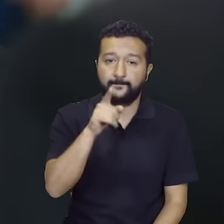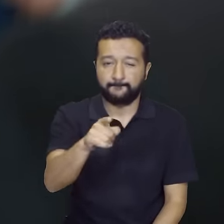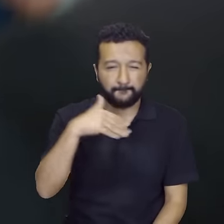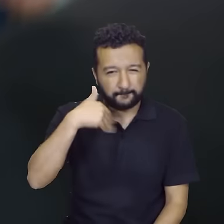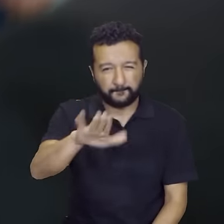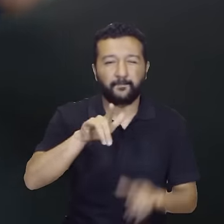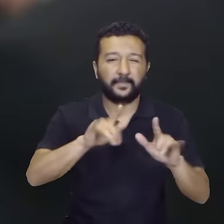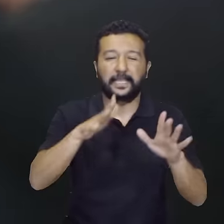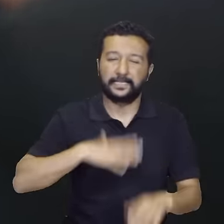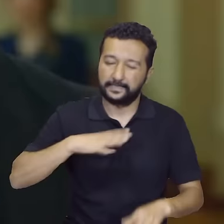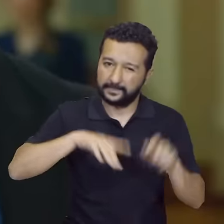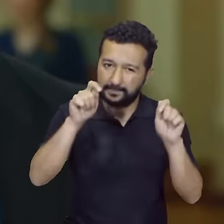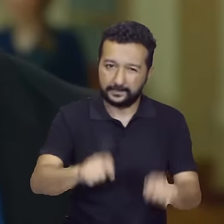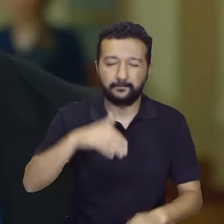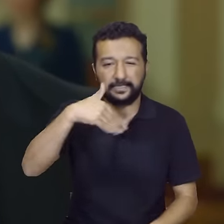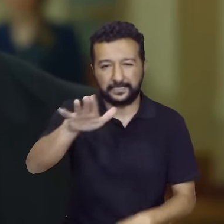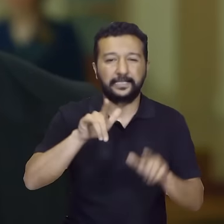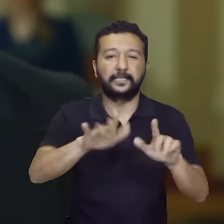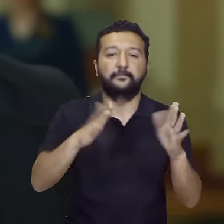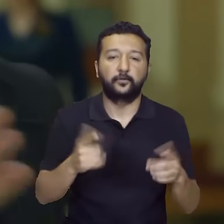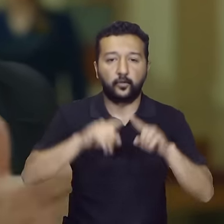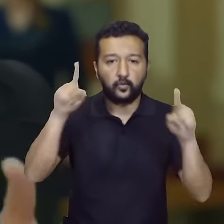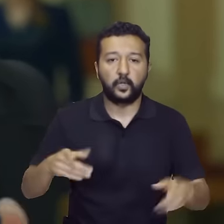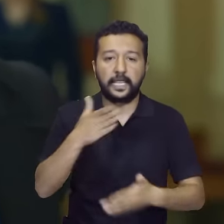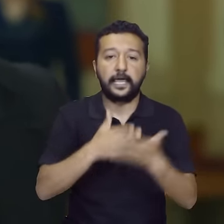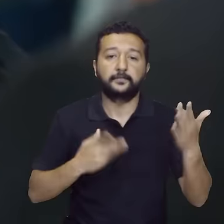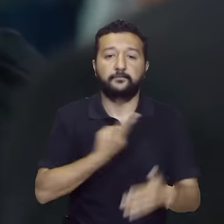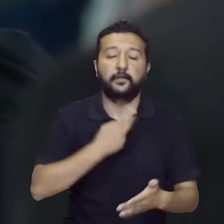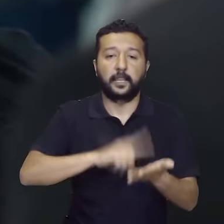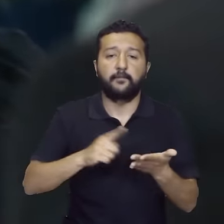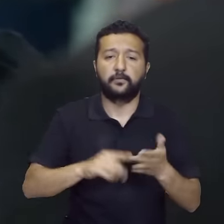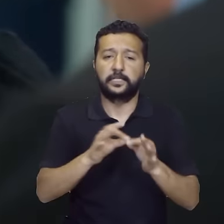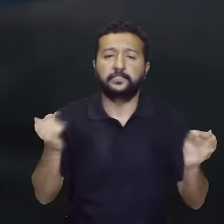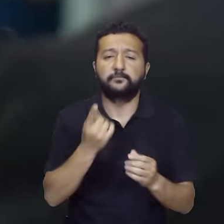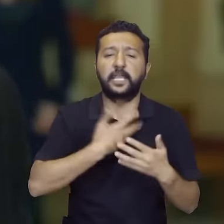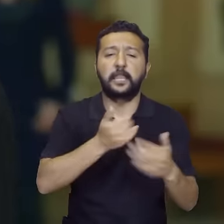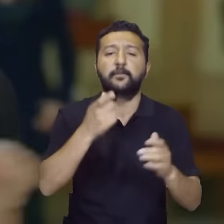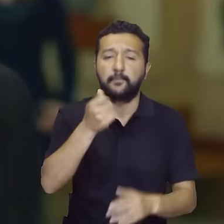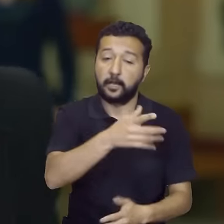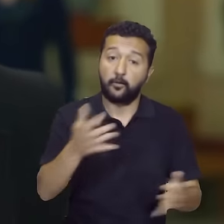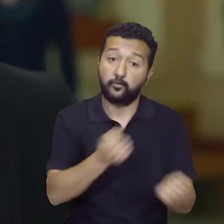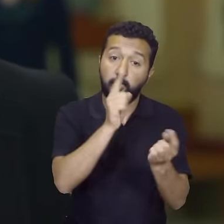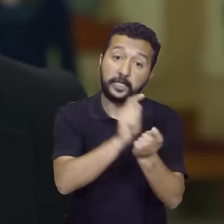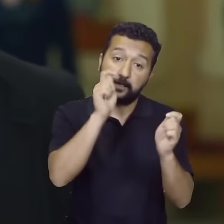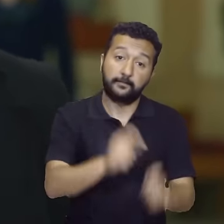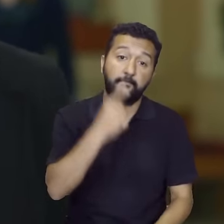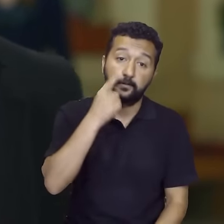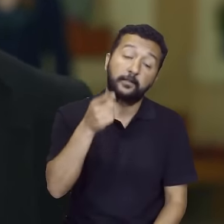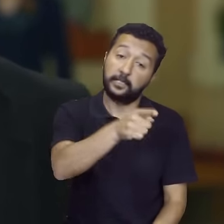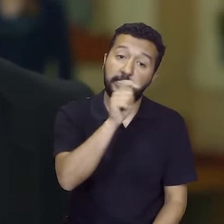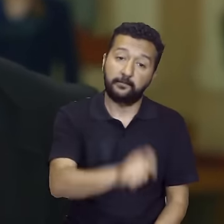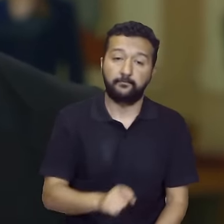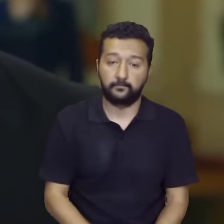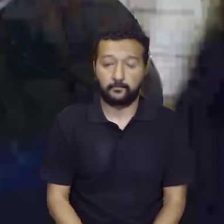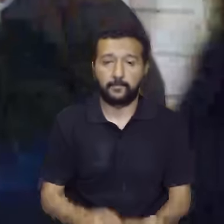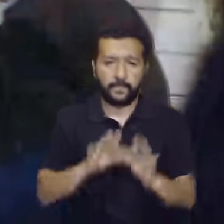Hadi oradan be, nereye istersen git. Anca gidersin zaten. Dükkanın yarısı benim tapulu malım. Hiçbir şey alamazsın. Paranı da kurtar kurtarabilirsen bakalım. Uğraş dur